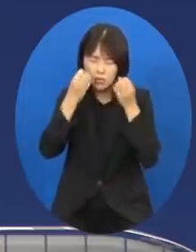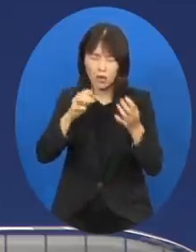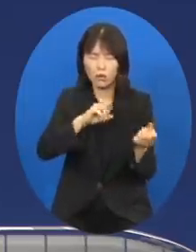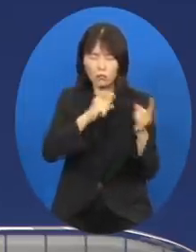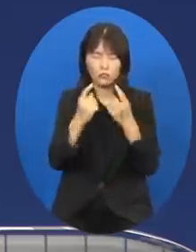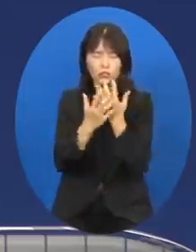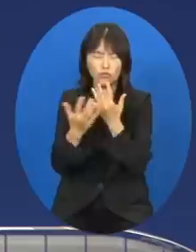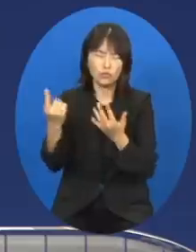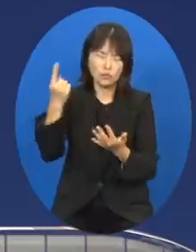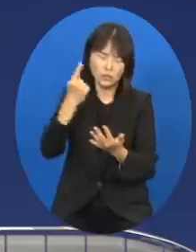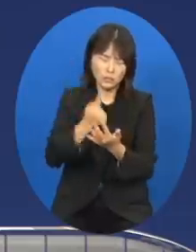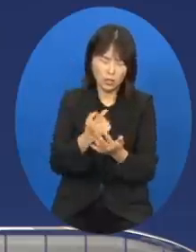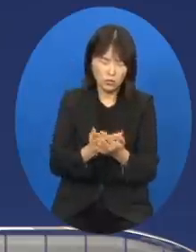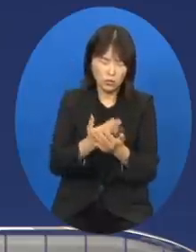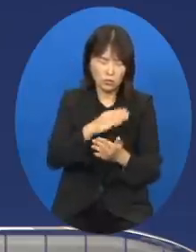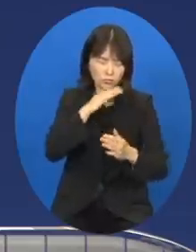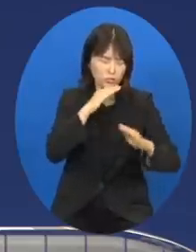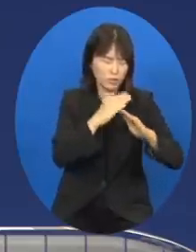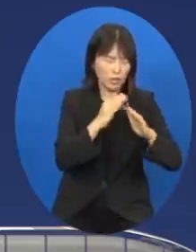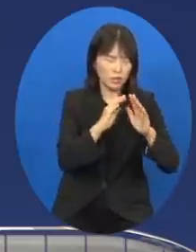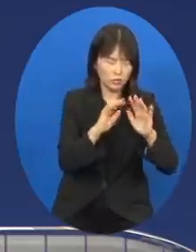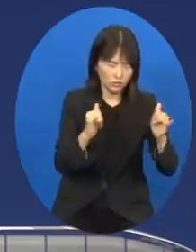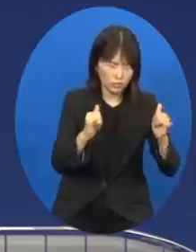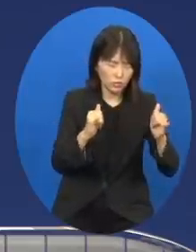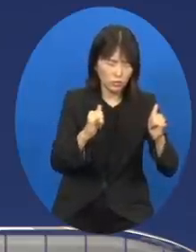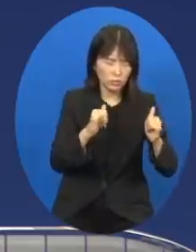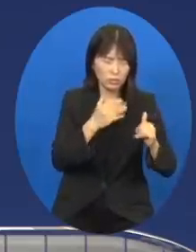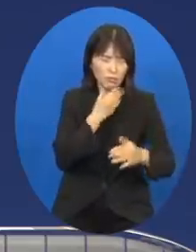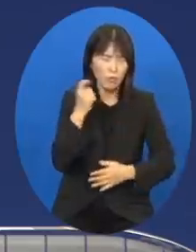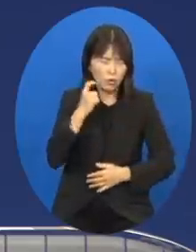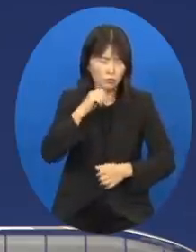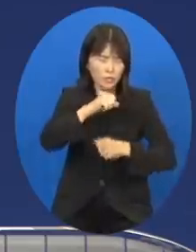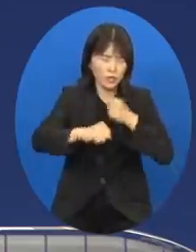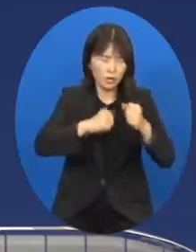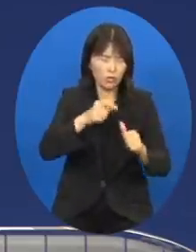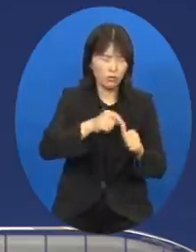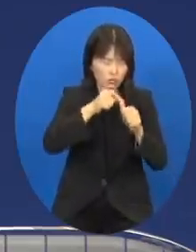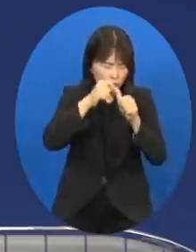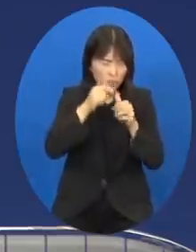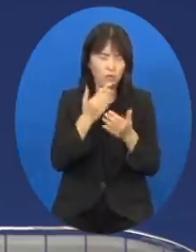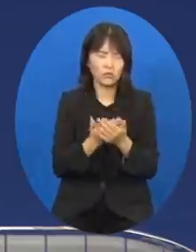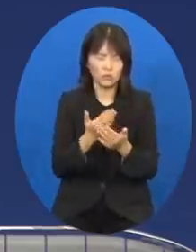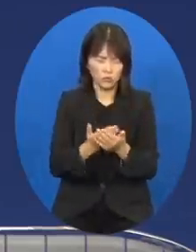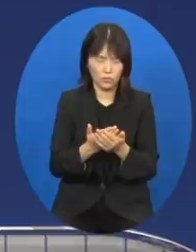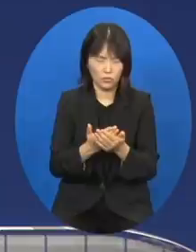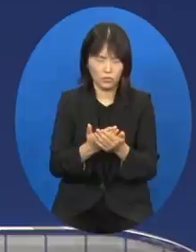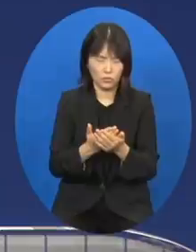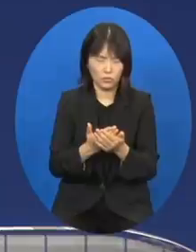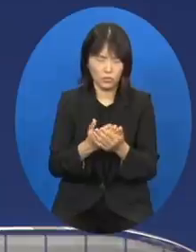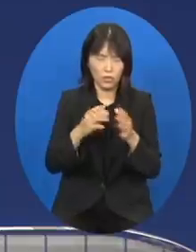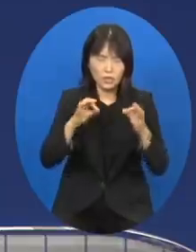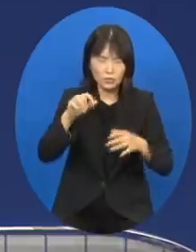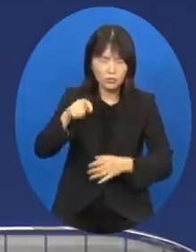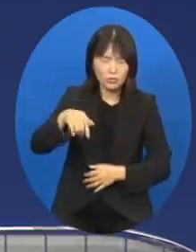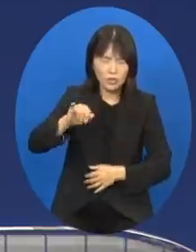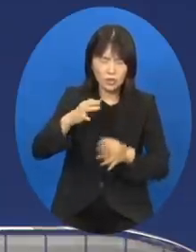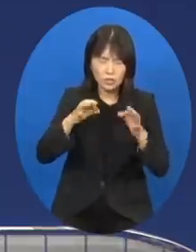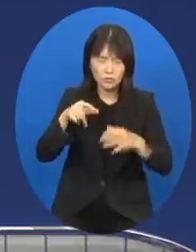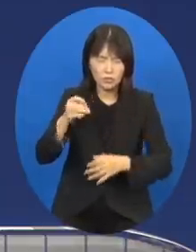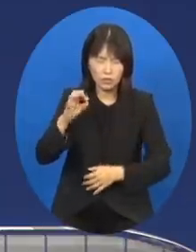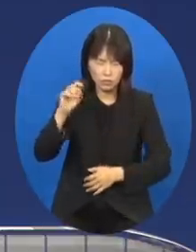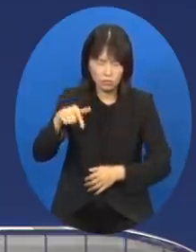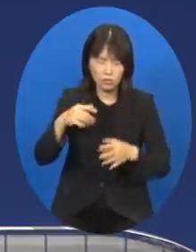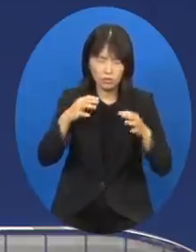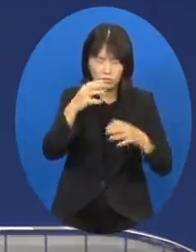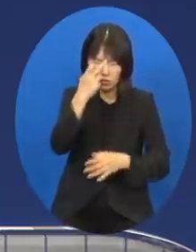하시고 북한 주민들도 복음과 자유로 구원받게 하시고 김국기 목사님, 김종욱 목사님,